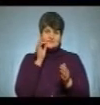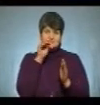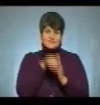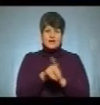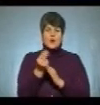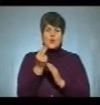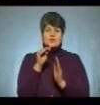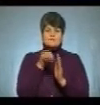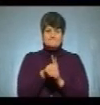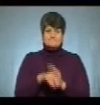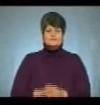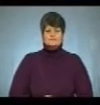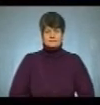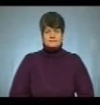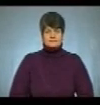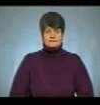гроші. Детальніше у сюжеті.